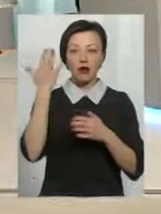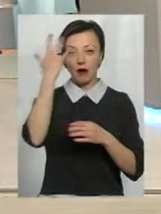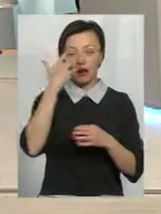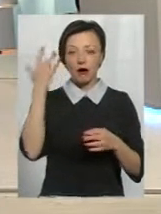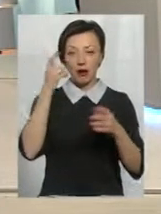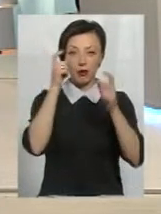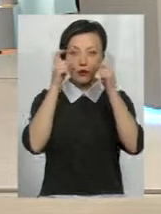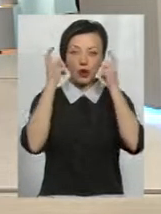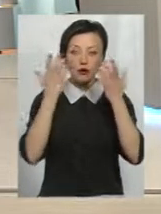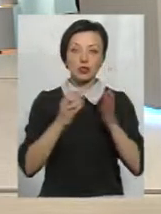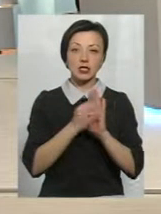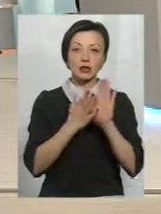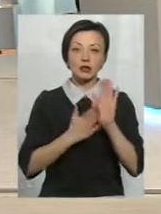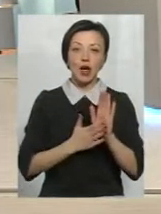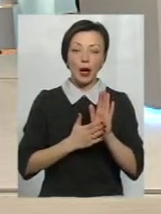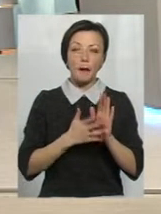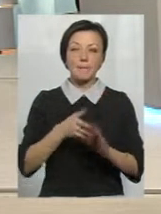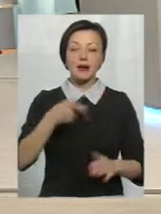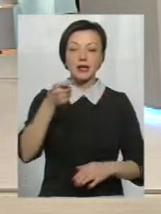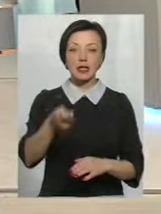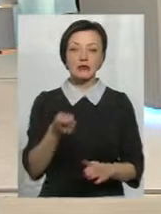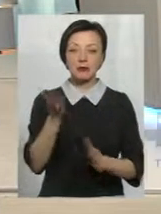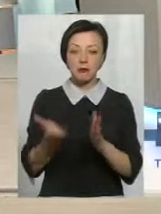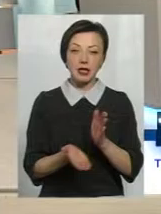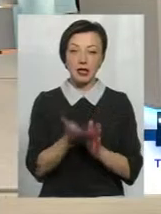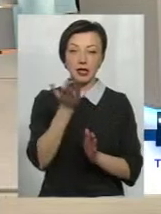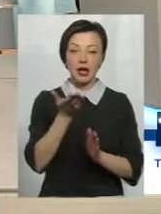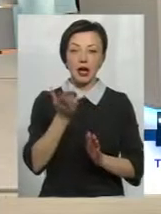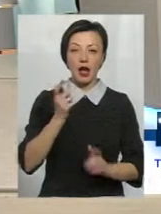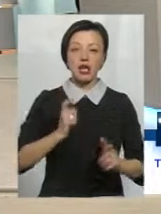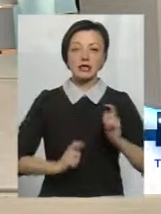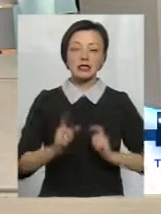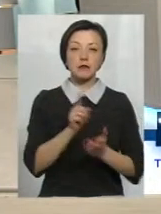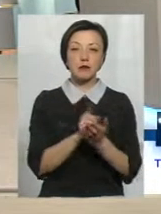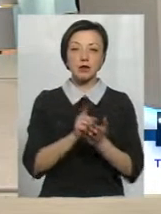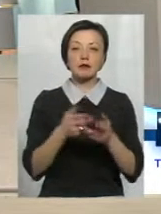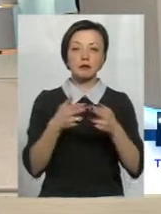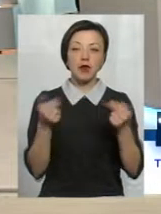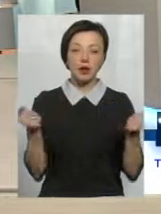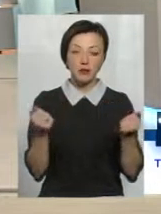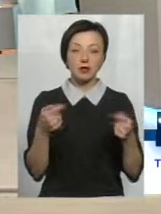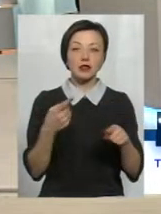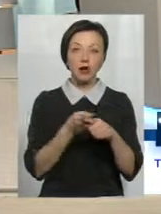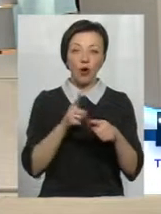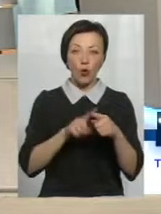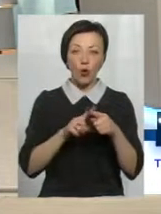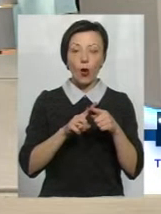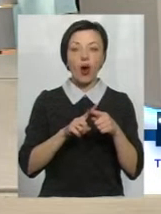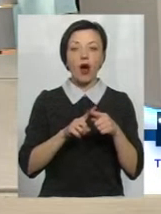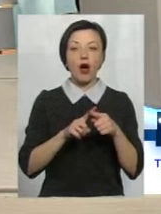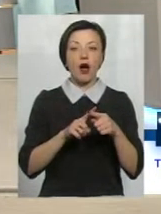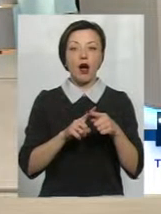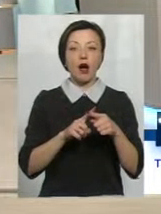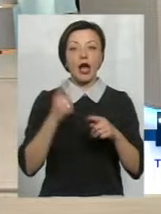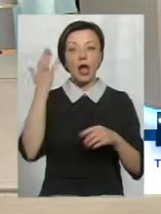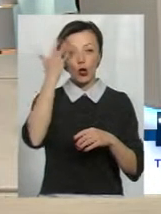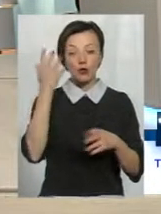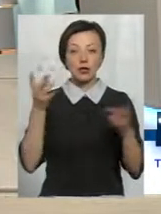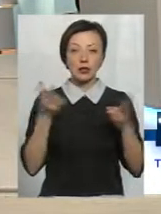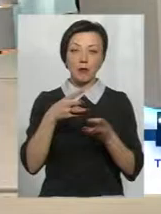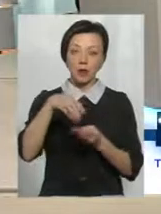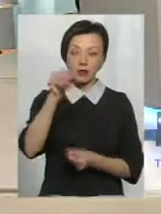зареєструю там петицію про підняття там стипендій, то воно там справдиться, то таку ілюзію треба розвіювати. Я її відчував, особливо